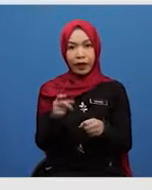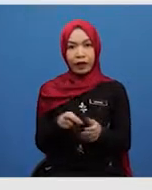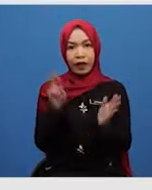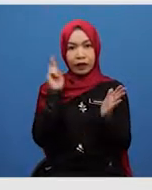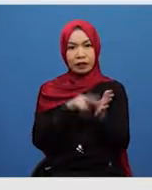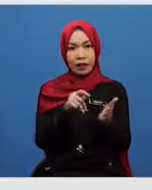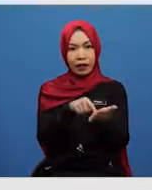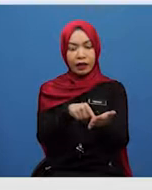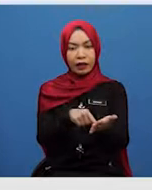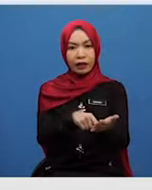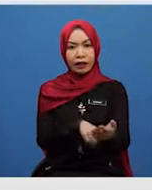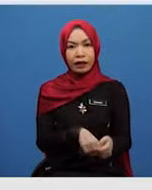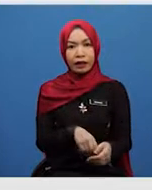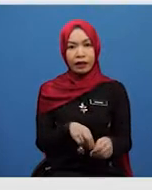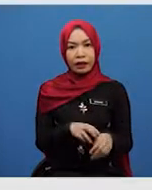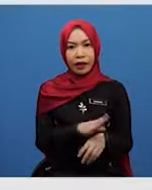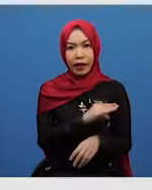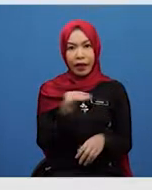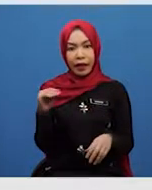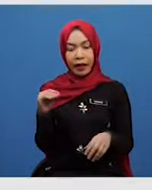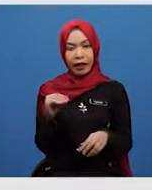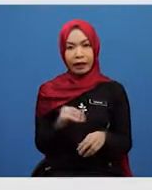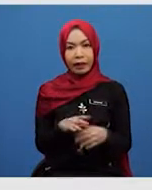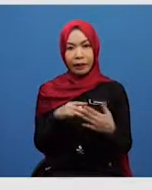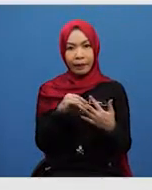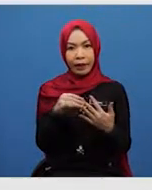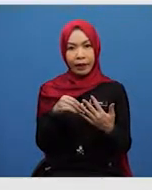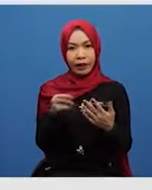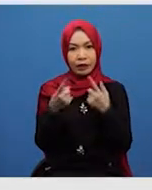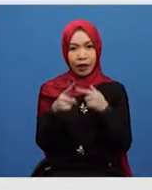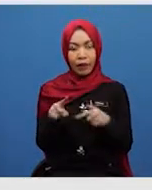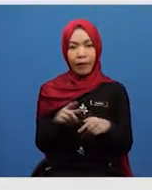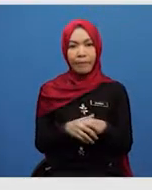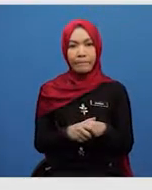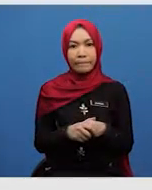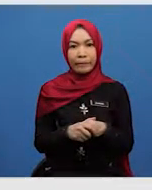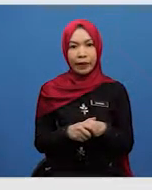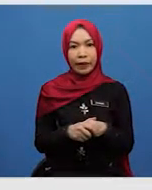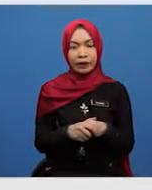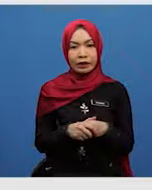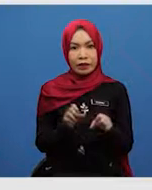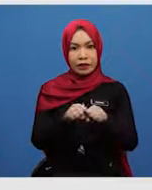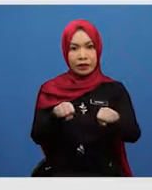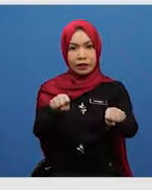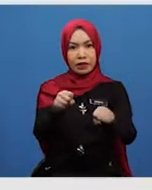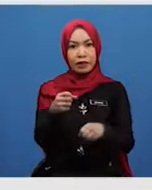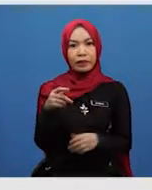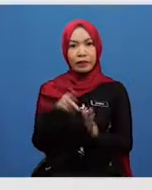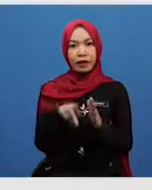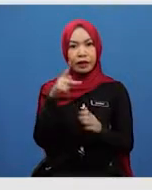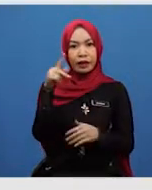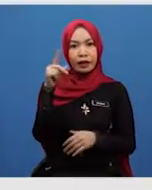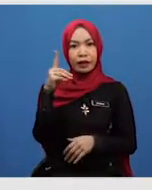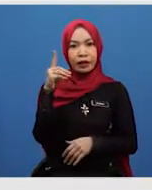hubungan pilihan jawaban anda adalah antara sistem kedatuan atau sistem ketua